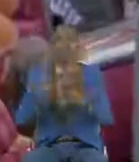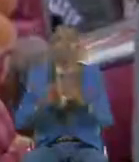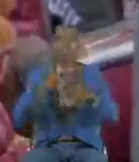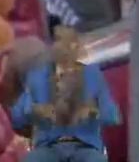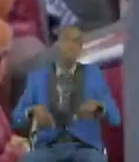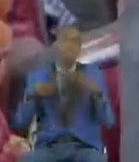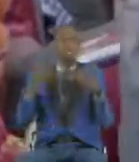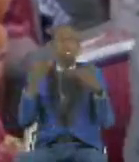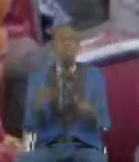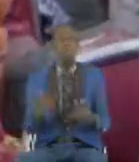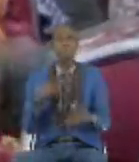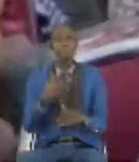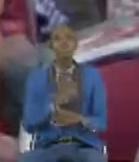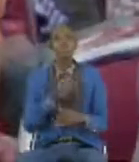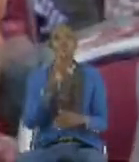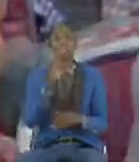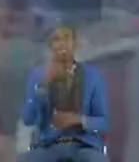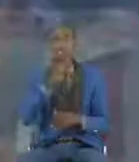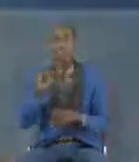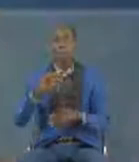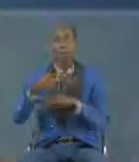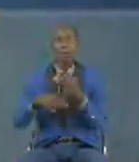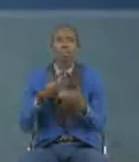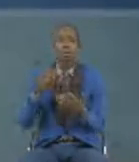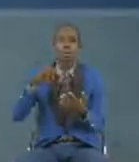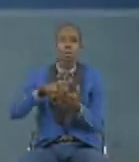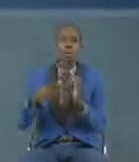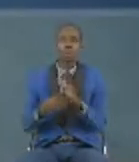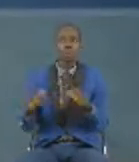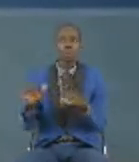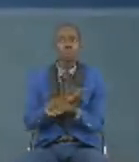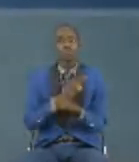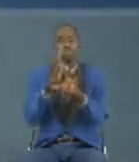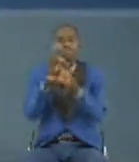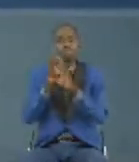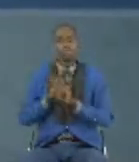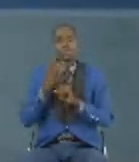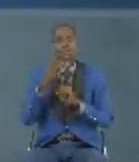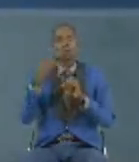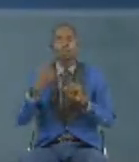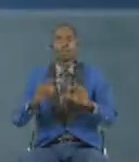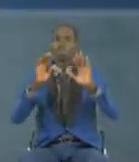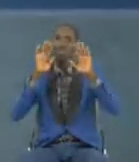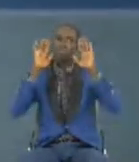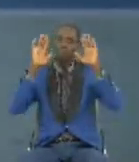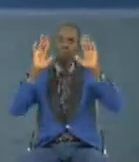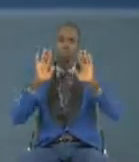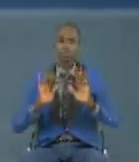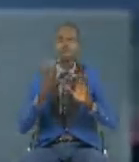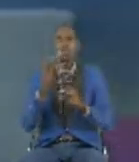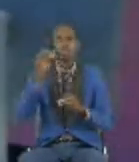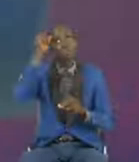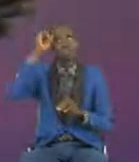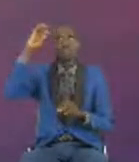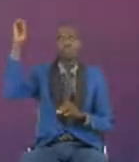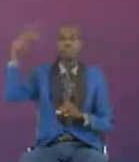Maintenant, nous parlons de la possession objective des prodiges de sa grâce.